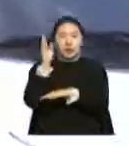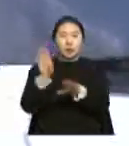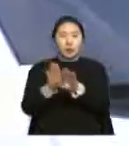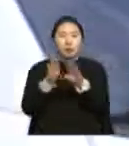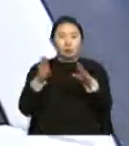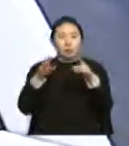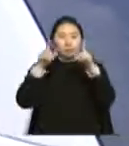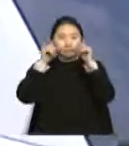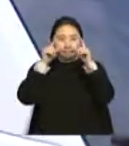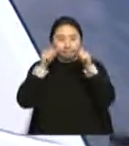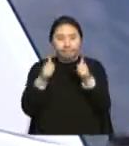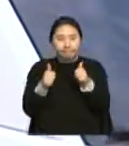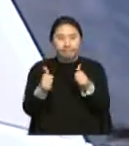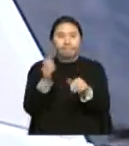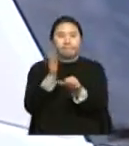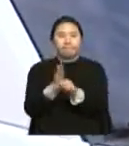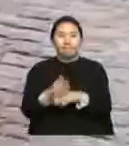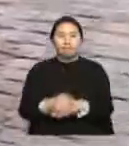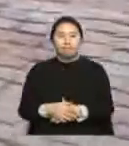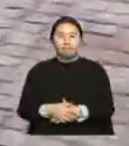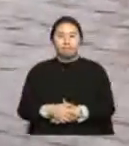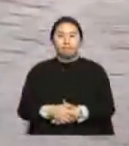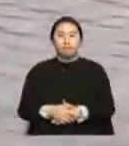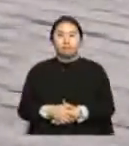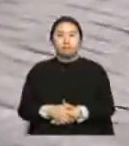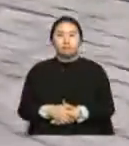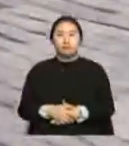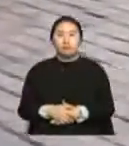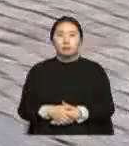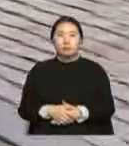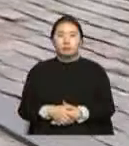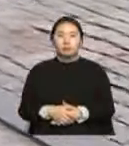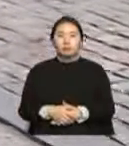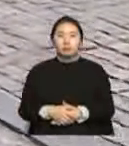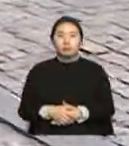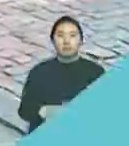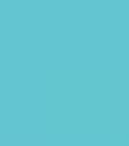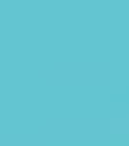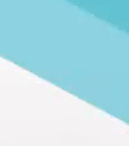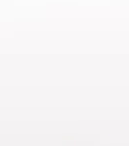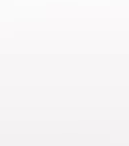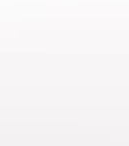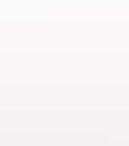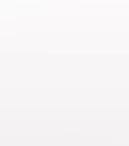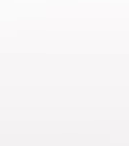위해 긴장의 끈을 놓지 않고 있습니다. 딜라이브 서울 경기케이블TV 태윤영입니다.